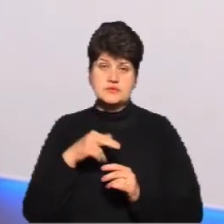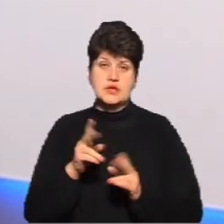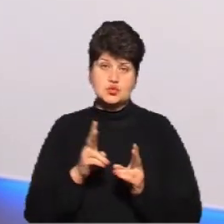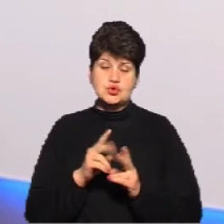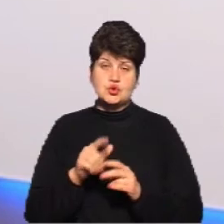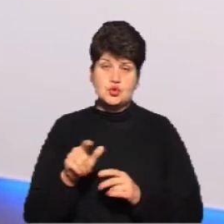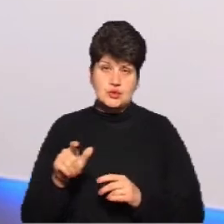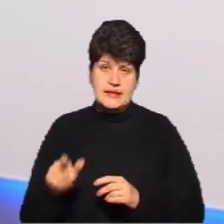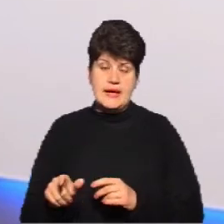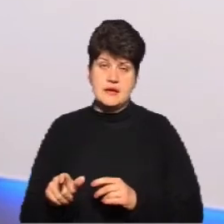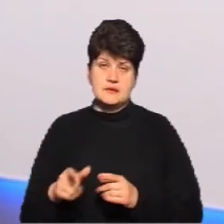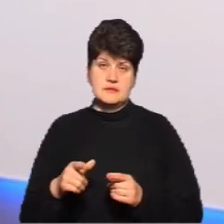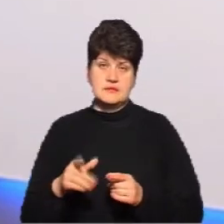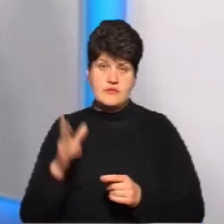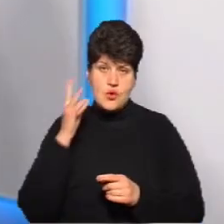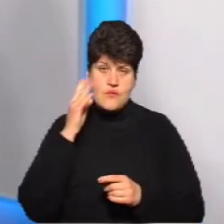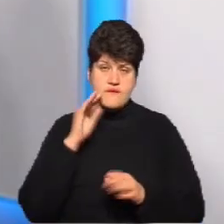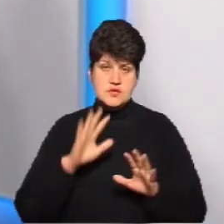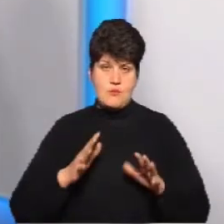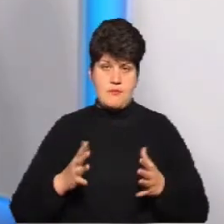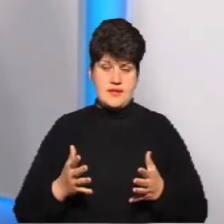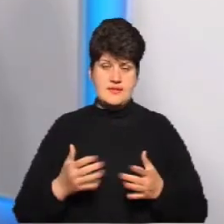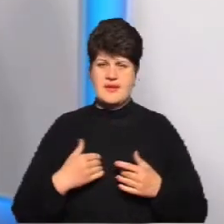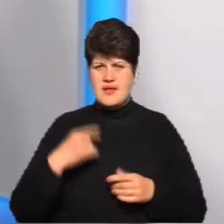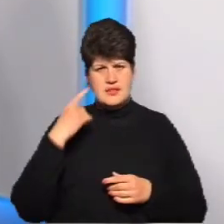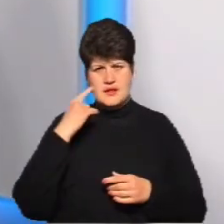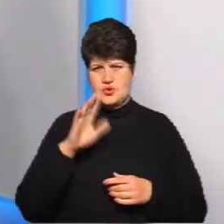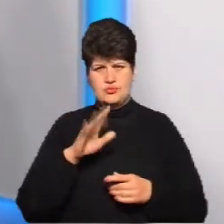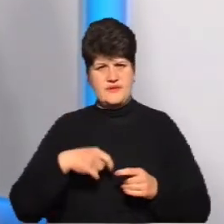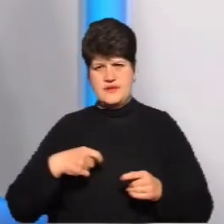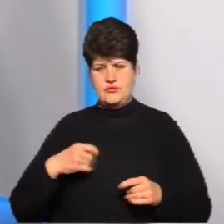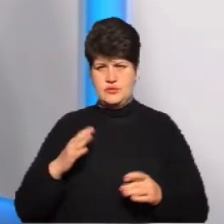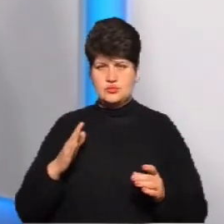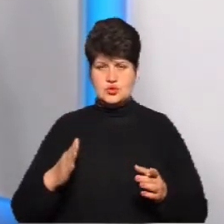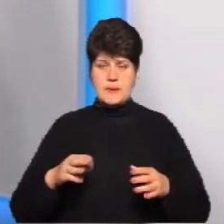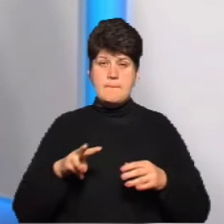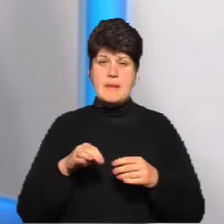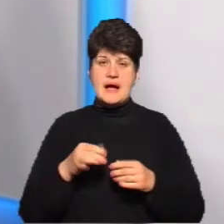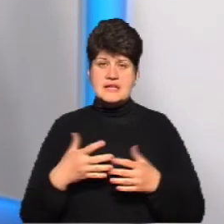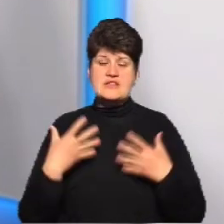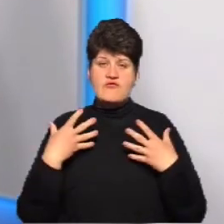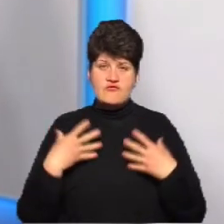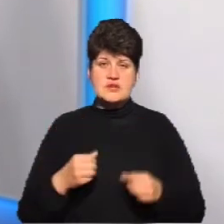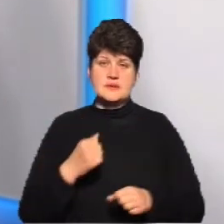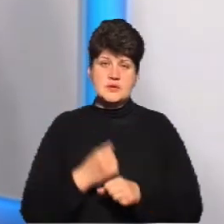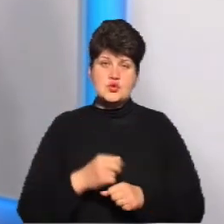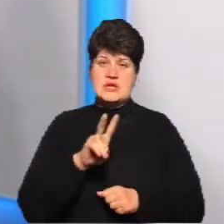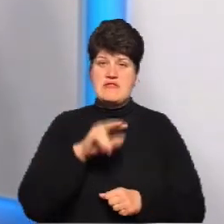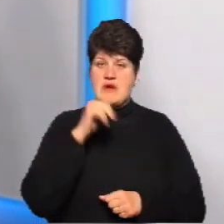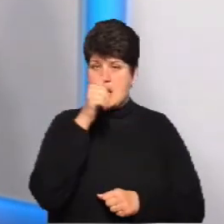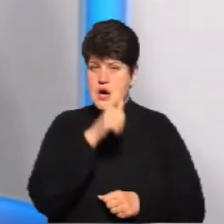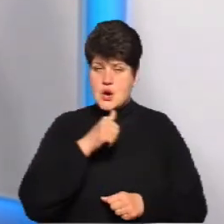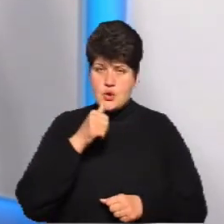ми проговорили? Ну, я не думаю, що буде відтермінування, тому що механізм вже діє 2 роки щодо якраз